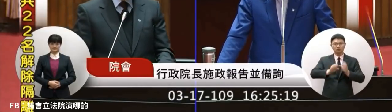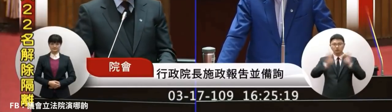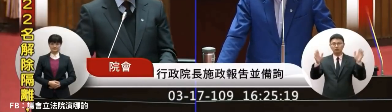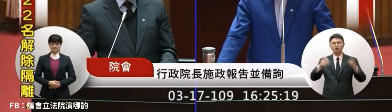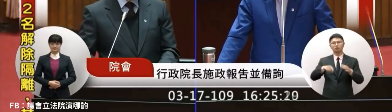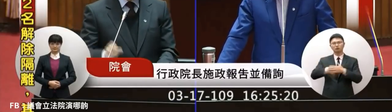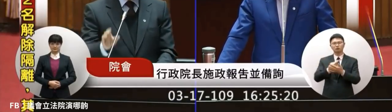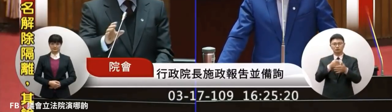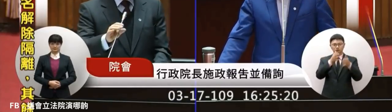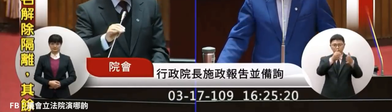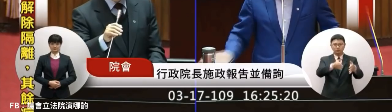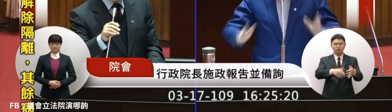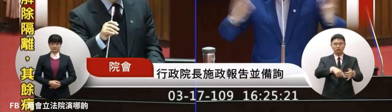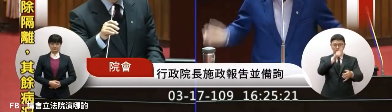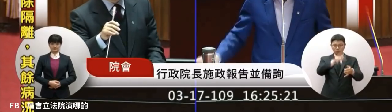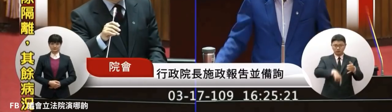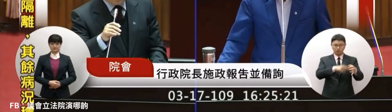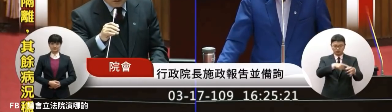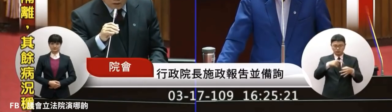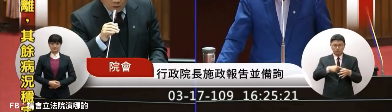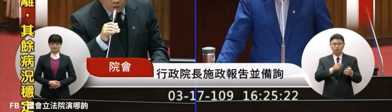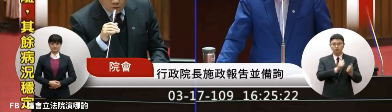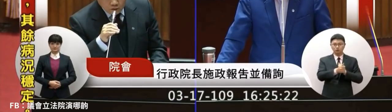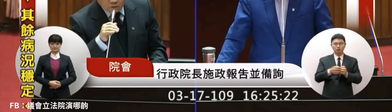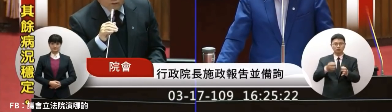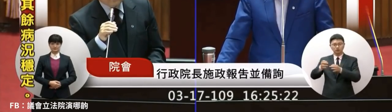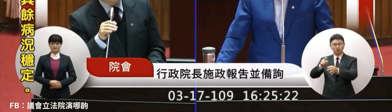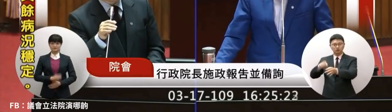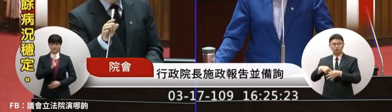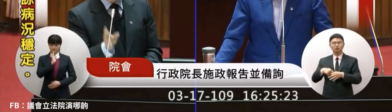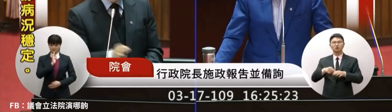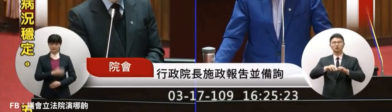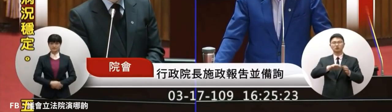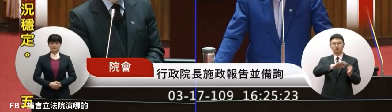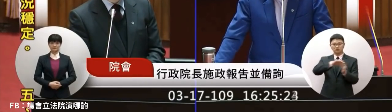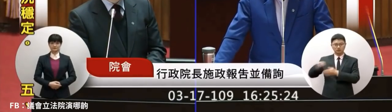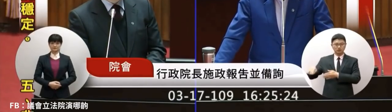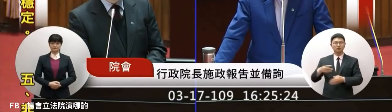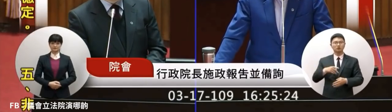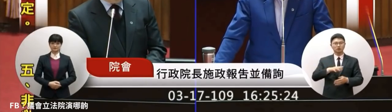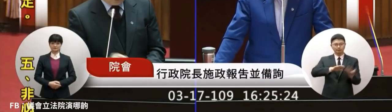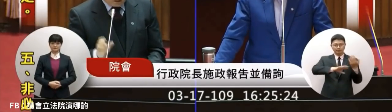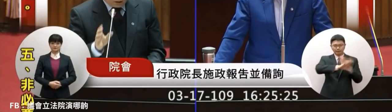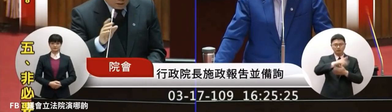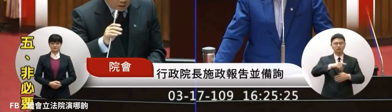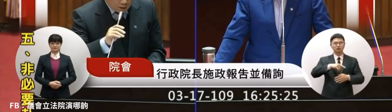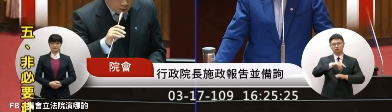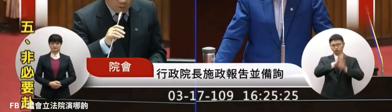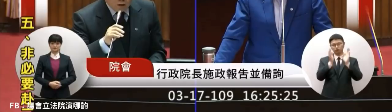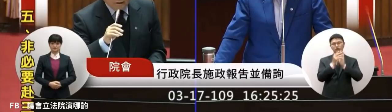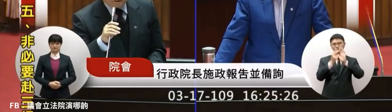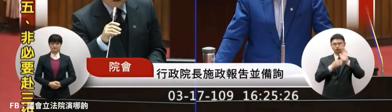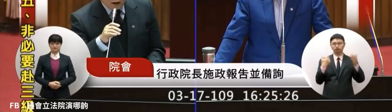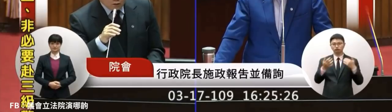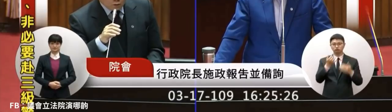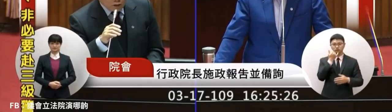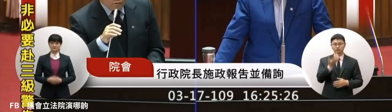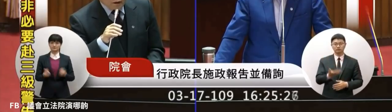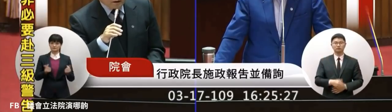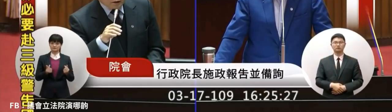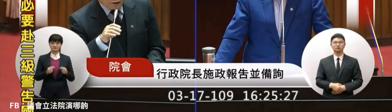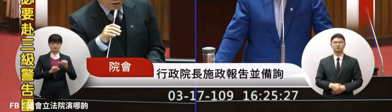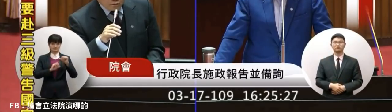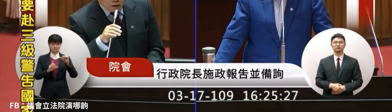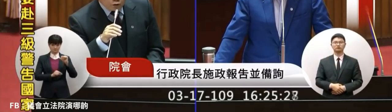中所税、银所税，还有很多税吧？对不对哈？ 是。 可不可以也一次跟我们说清楚？ 包含